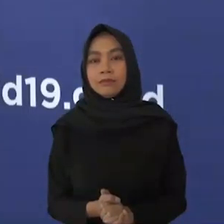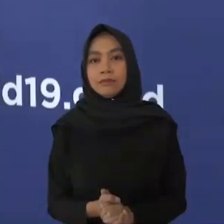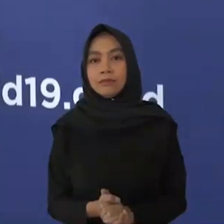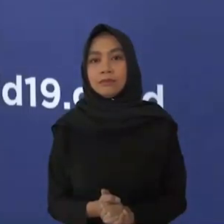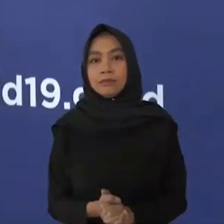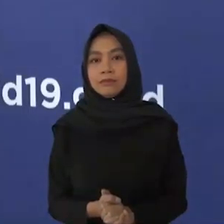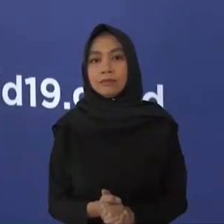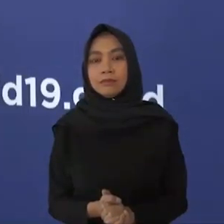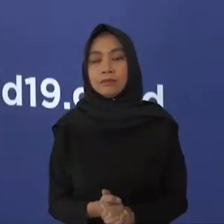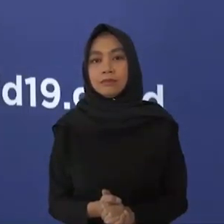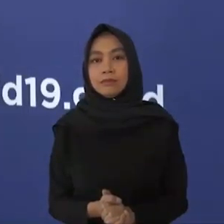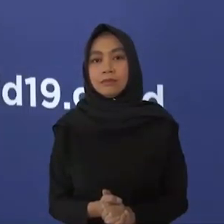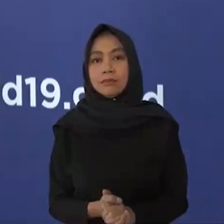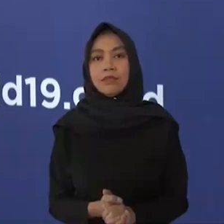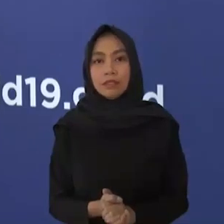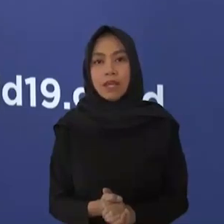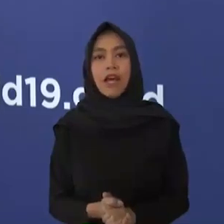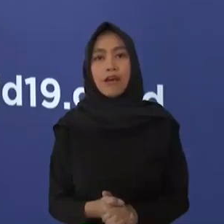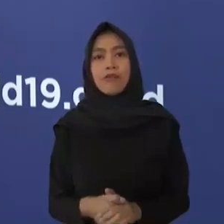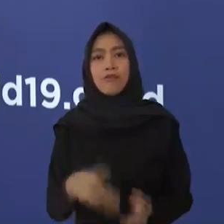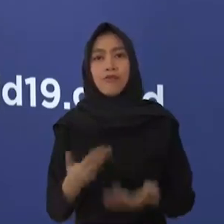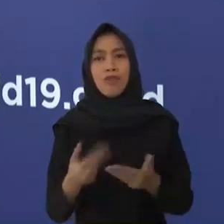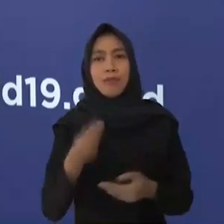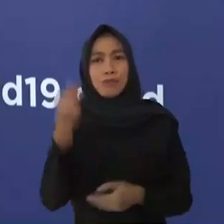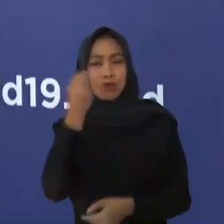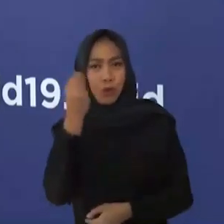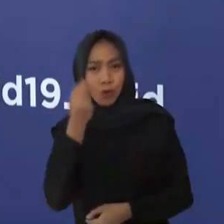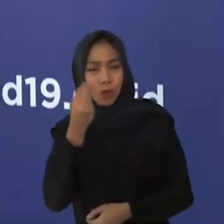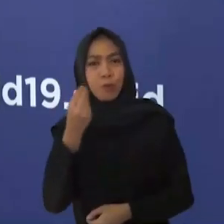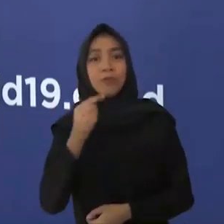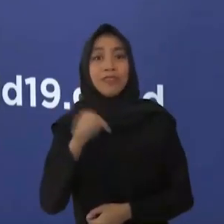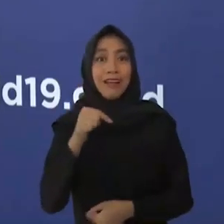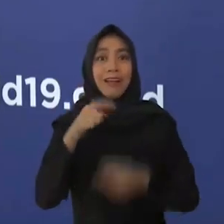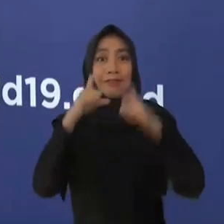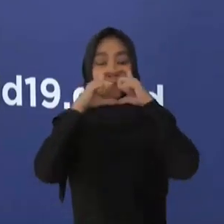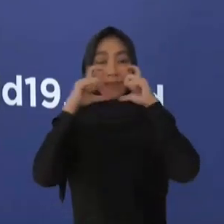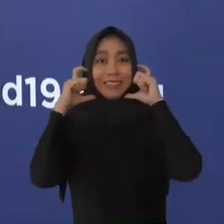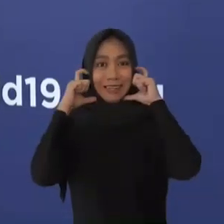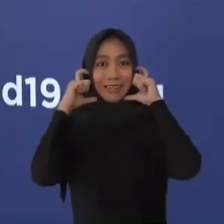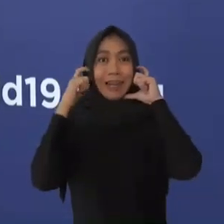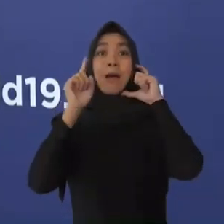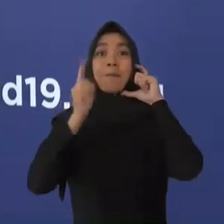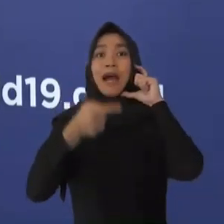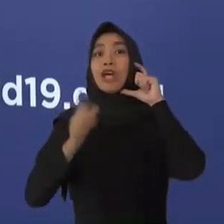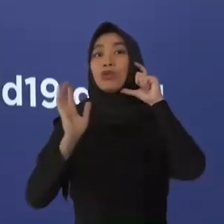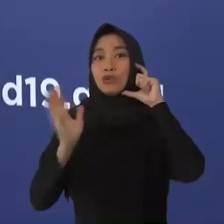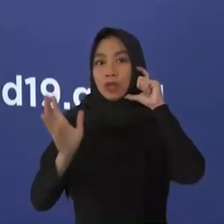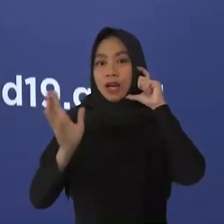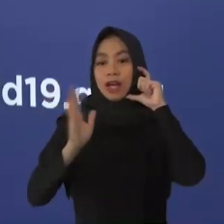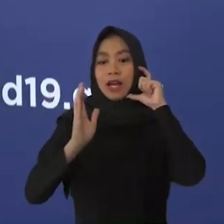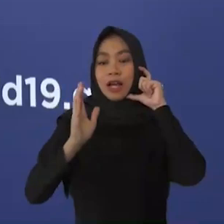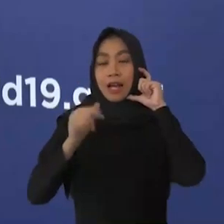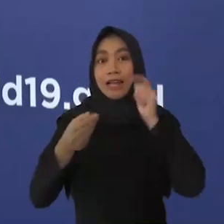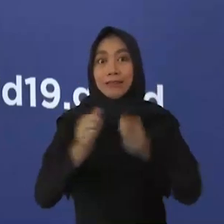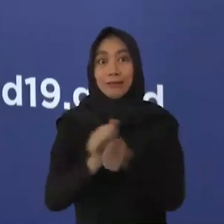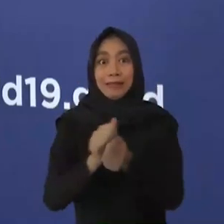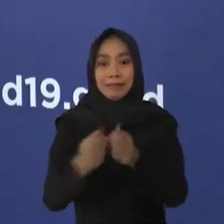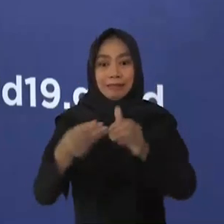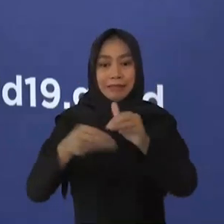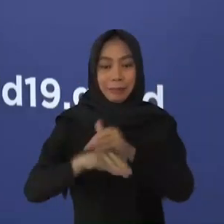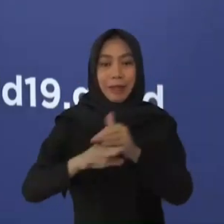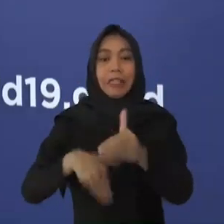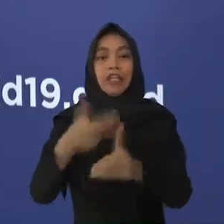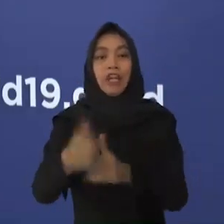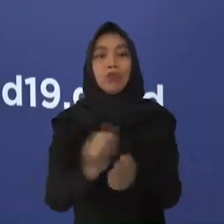Ini yang akan jadi pertanyaan semua. Ini masker yang sudah bekas pakai. Betul. Yang kita akan cuci untuk yeah, dipakai